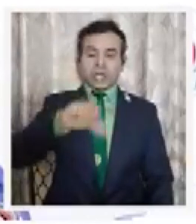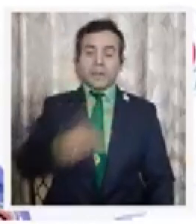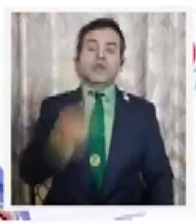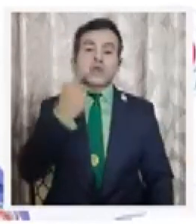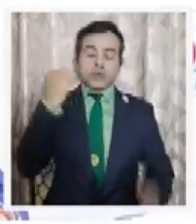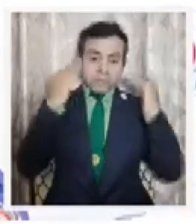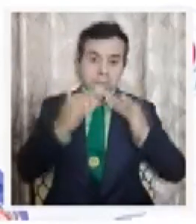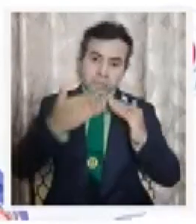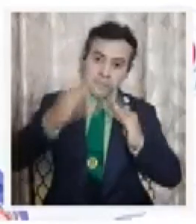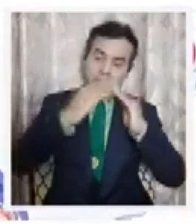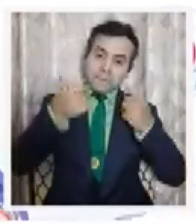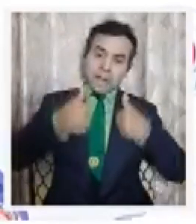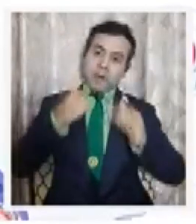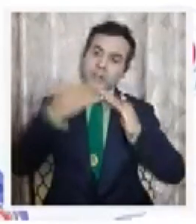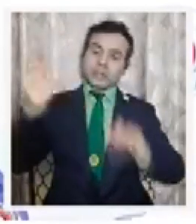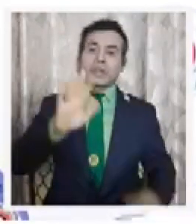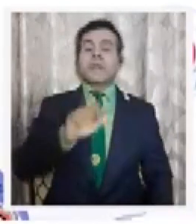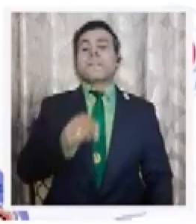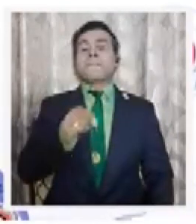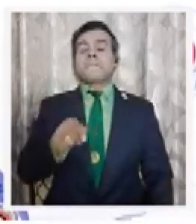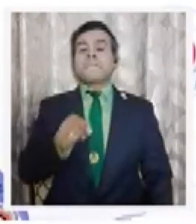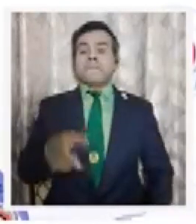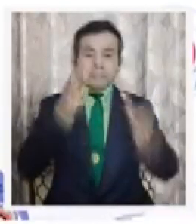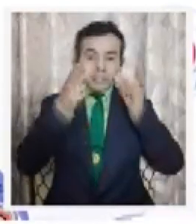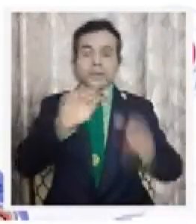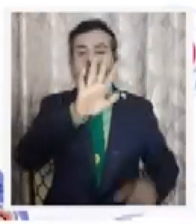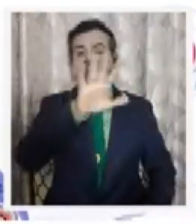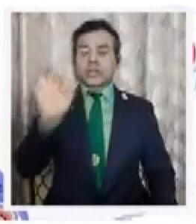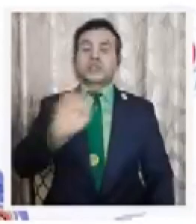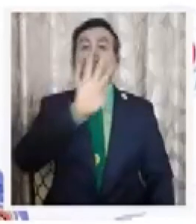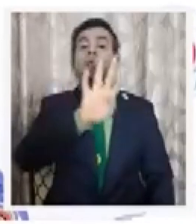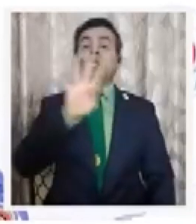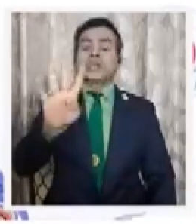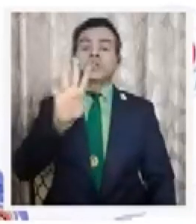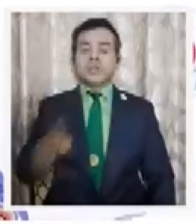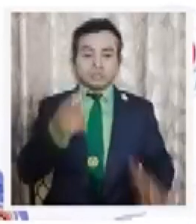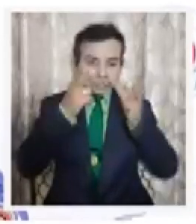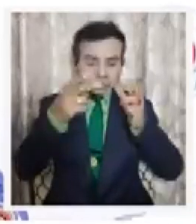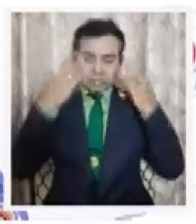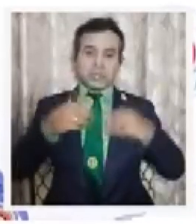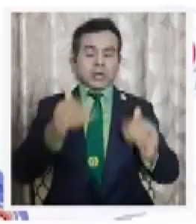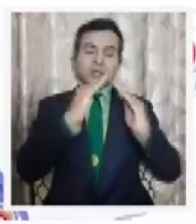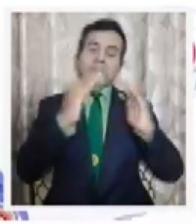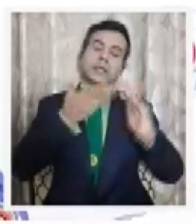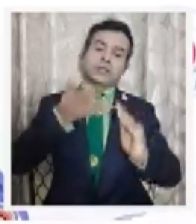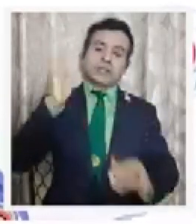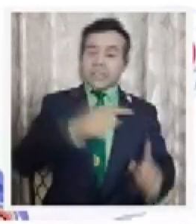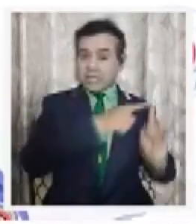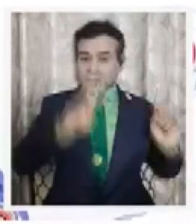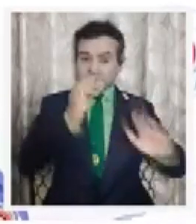24 ঘন্টায় আইসোলেশনে যুক্ত হয়েছেন 449 জন এবং আইসোলেশন থেকে ছাড় পেয়েছেন 554 জন, দুঃখিত আবার